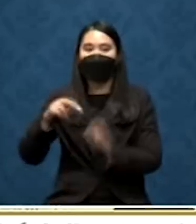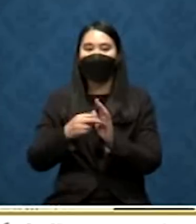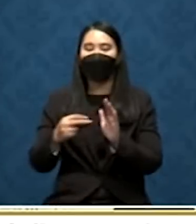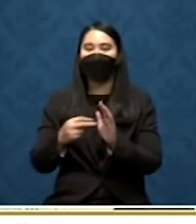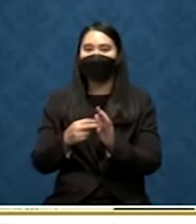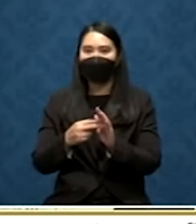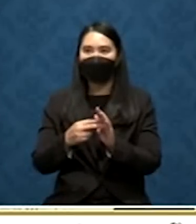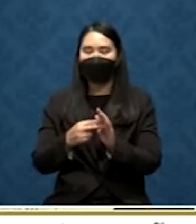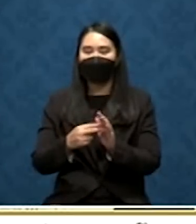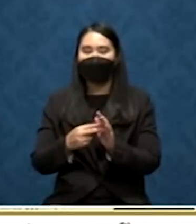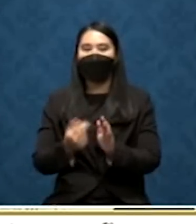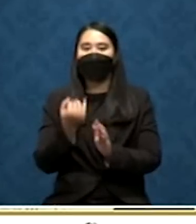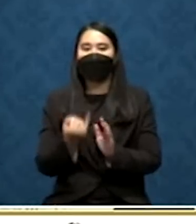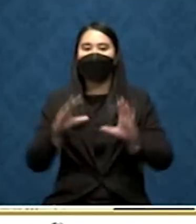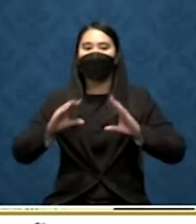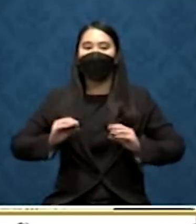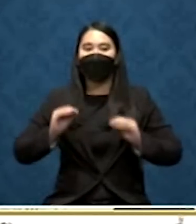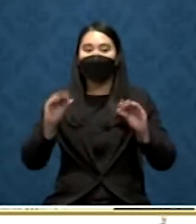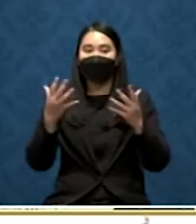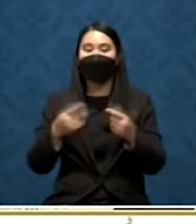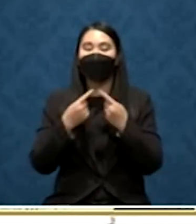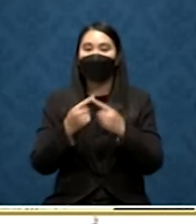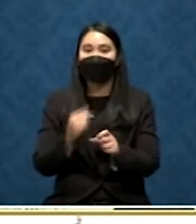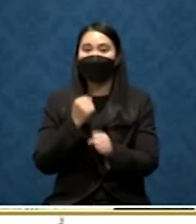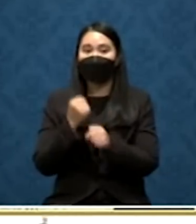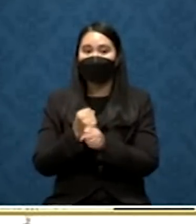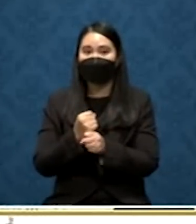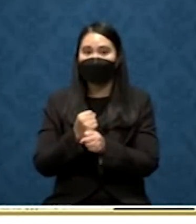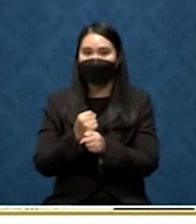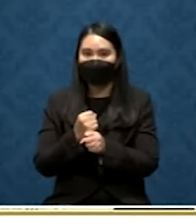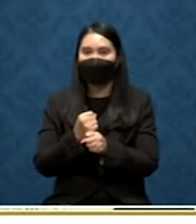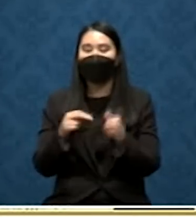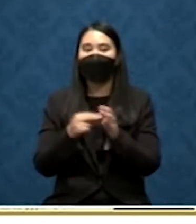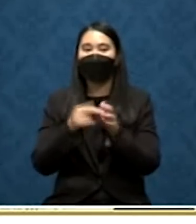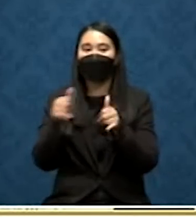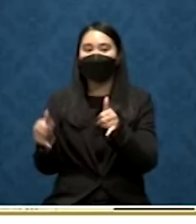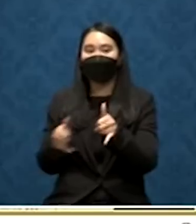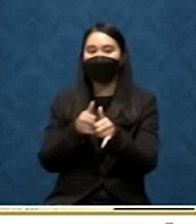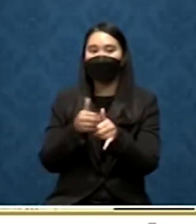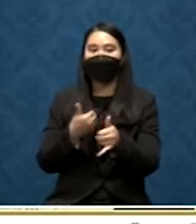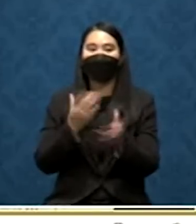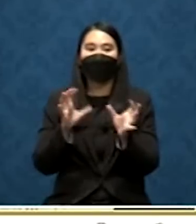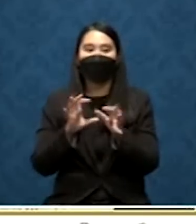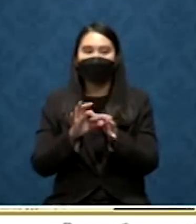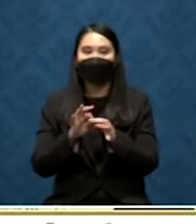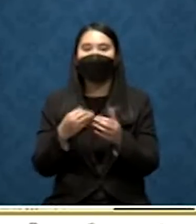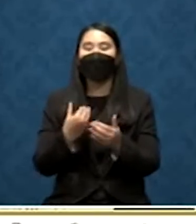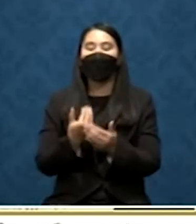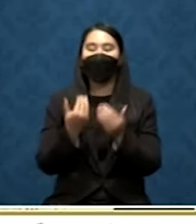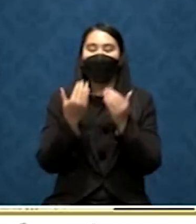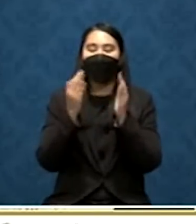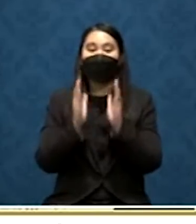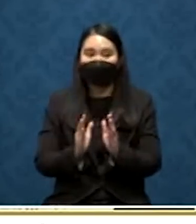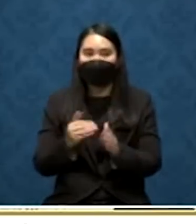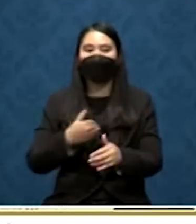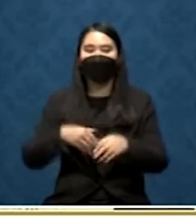วางมือจากธรกิไปไหนหครับแต่ยังคงอยู่เบื้องหลังทุกคนทั้งทุนมนหลัดั้งลูกเขย ทั้งลูก